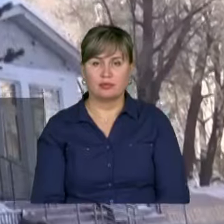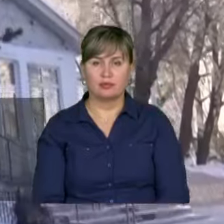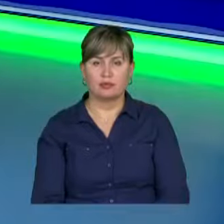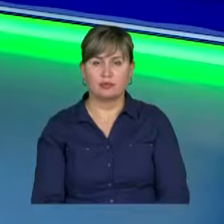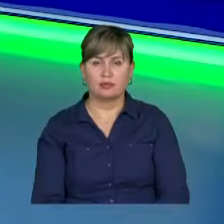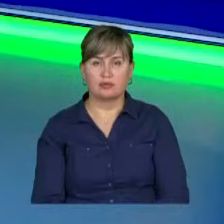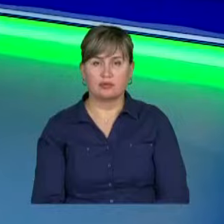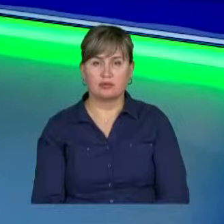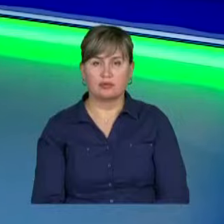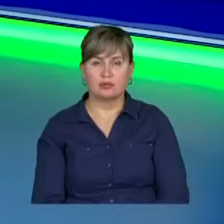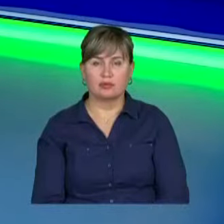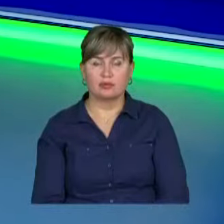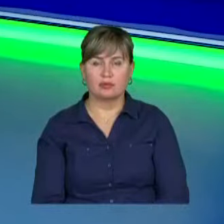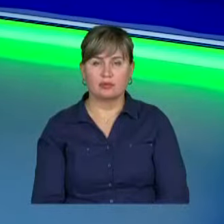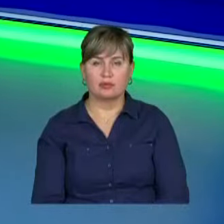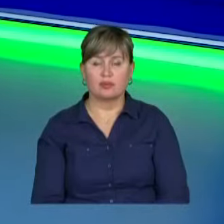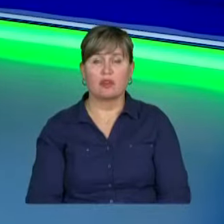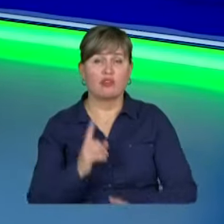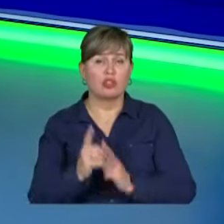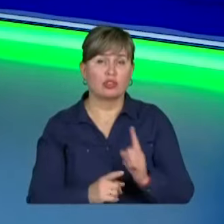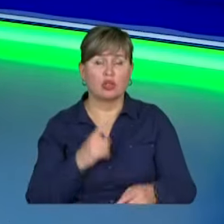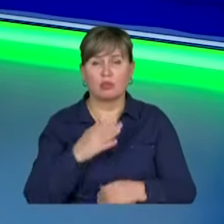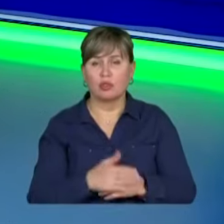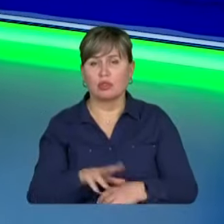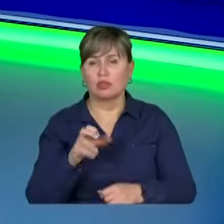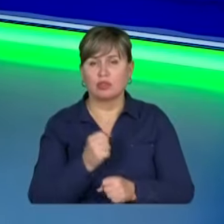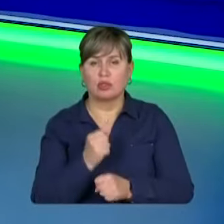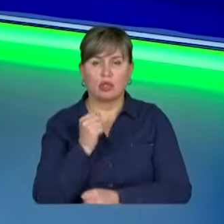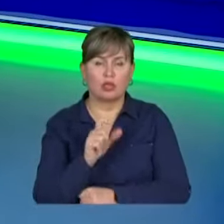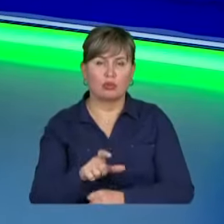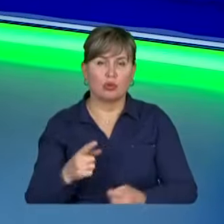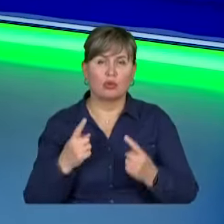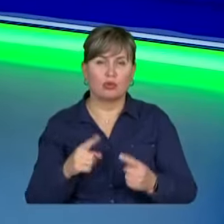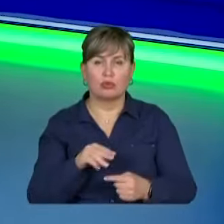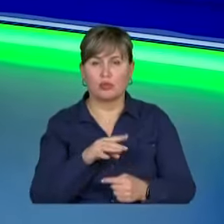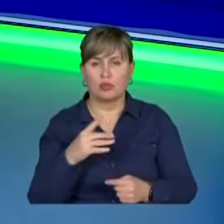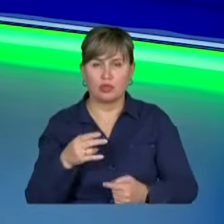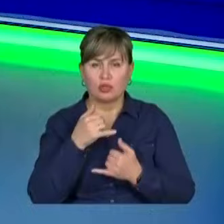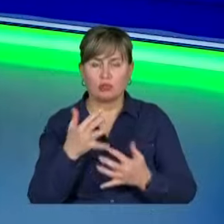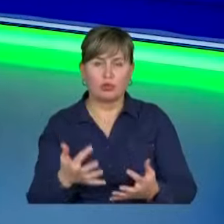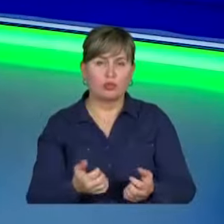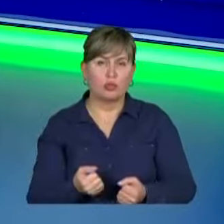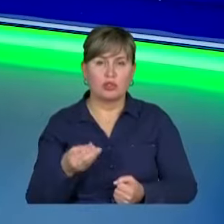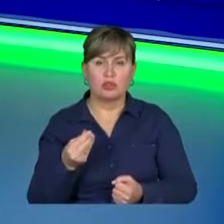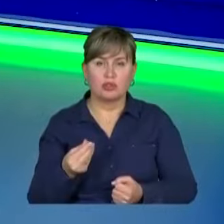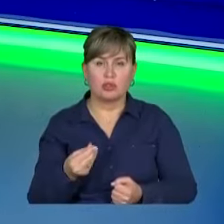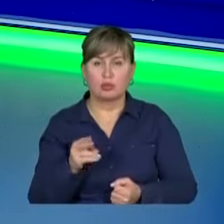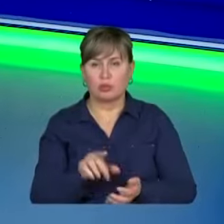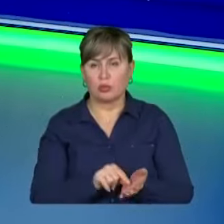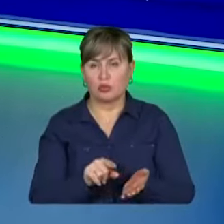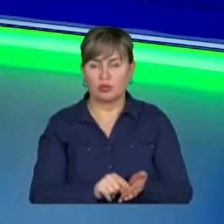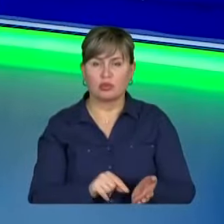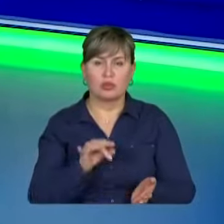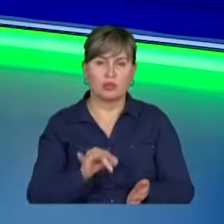Астана. В Жесказгане почти 300 работников. Крупные торговые сети не могут получить деньги по пенсионке